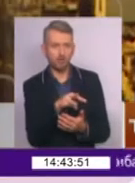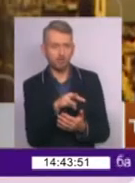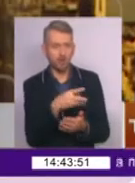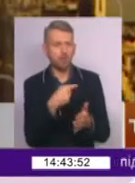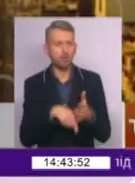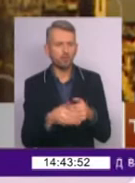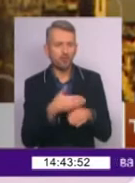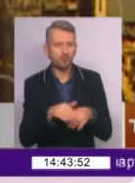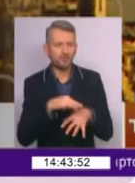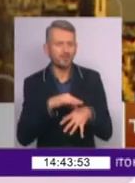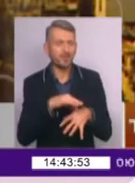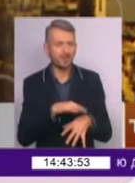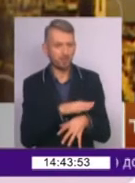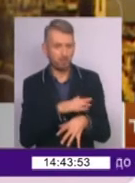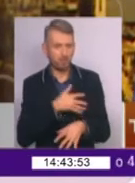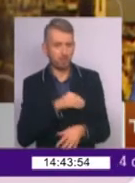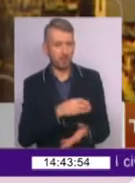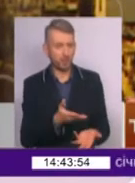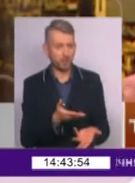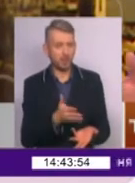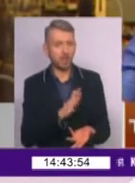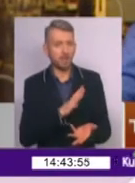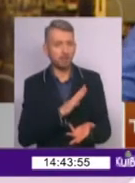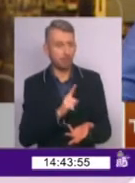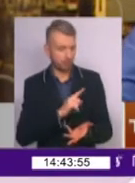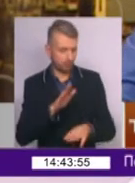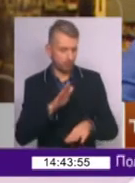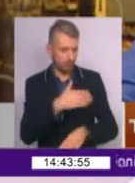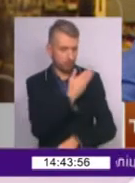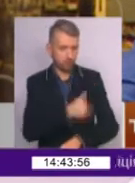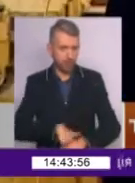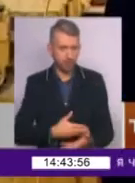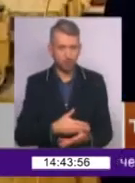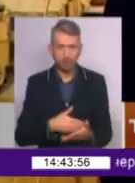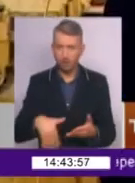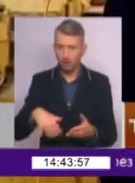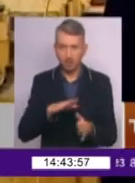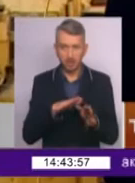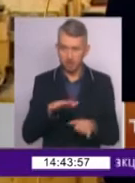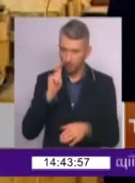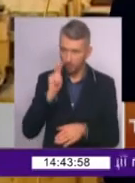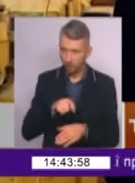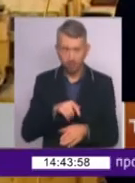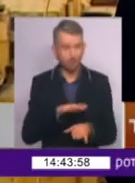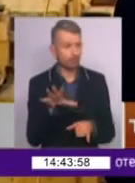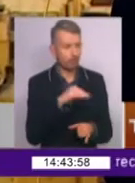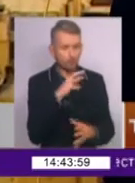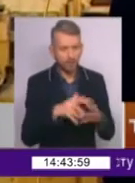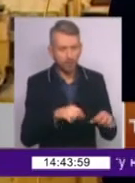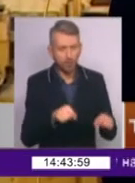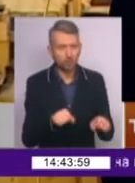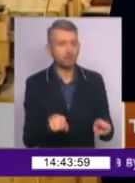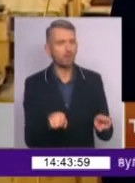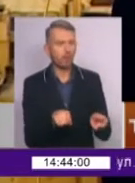в залежності від того, де відбулося. Бувають випадки, що ампутація... І це в Україні таке відбувається? Це в усьому світі таке можливо. Це такий